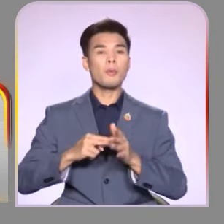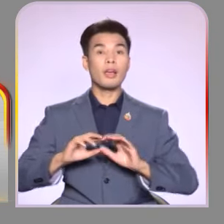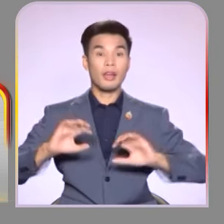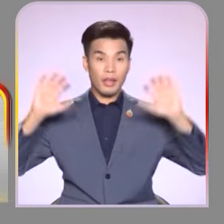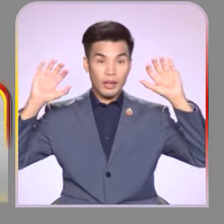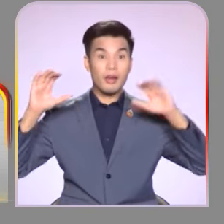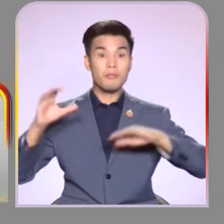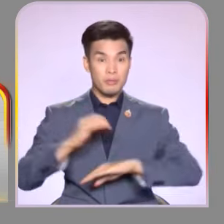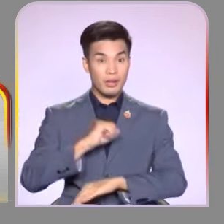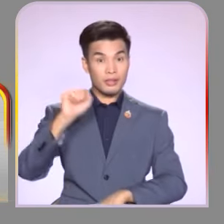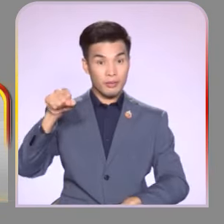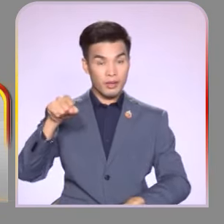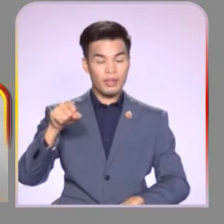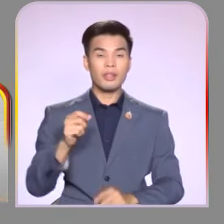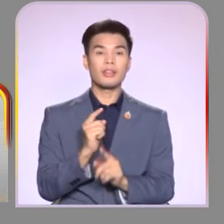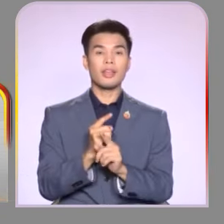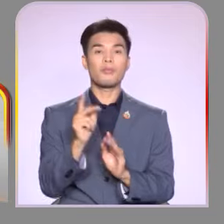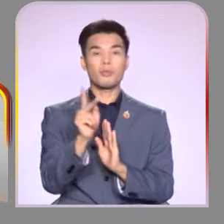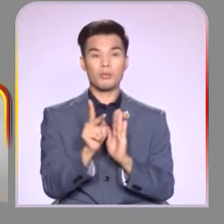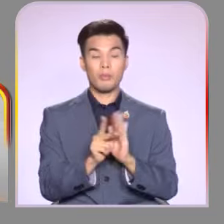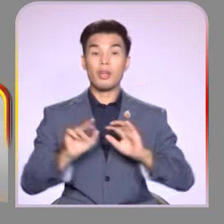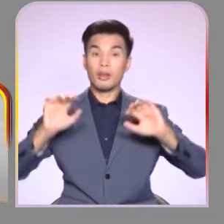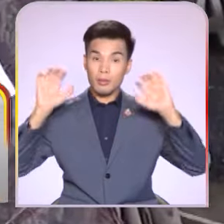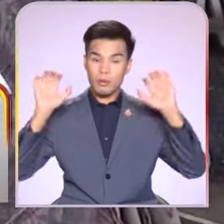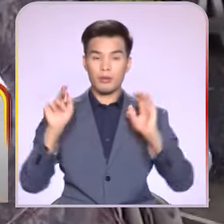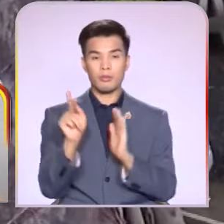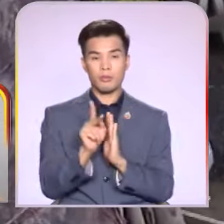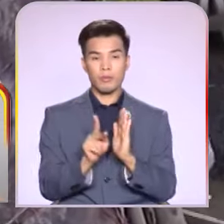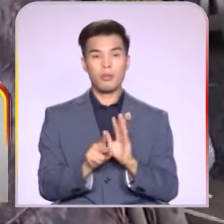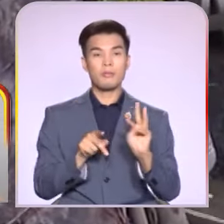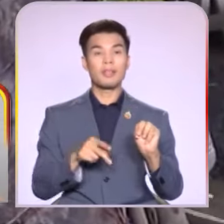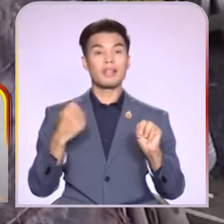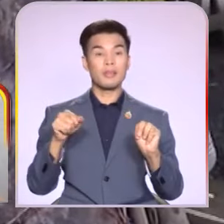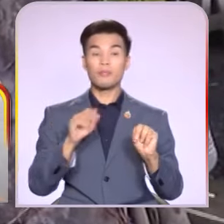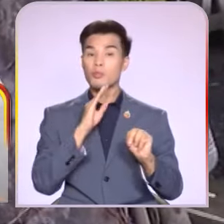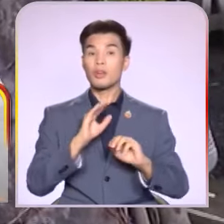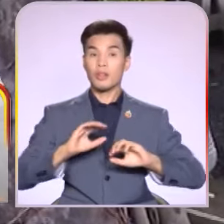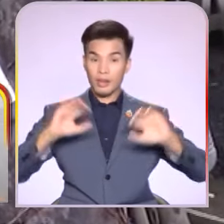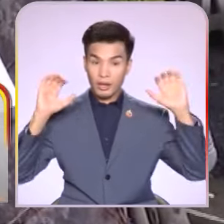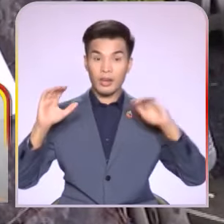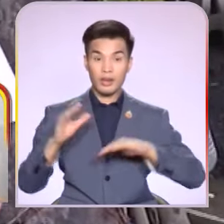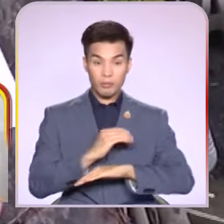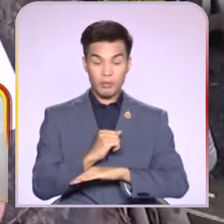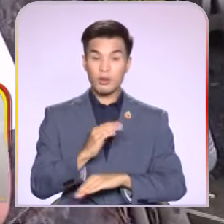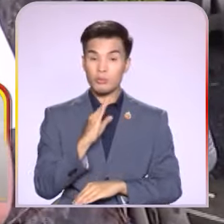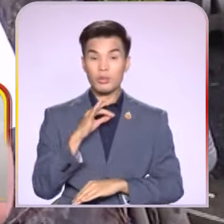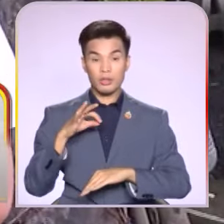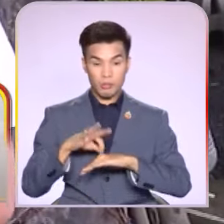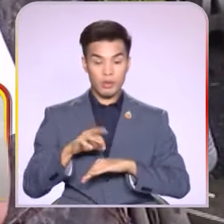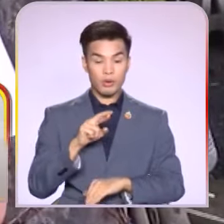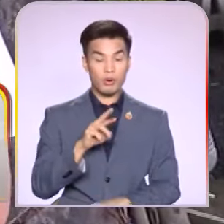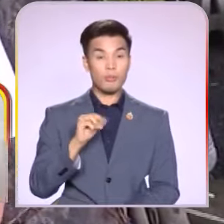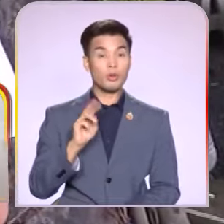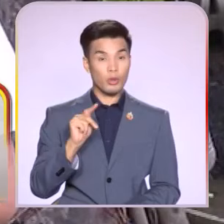การเมืองใช่มั้ยซึ่งตามพรบ.ระเบียบข้าราชการการเมืองมาตรา10นะฮะก็ระบุว่าข้าราชการการเมืองนอกจากตำแหน่งรัฐมนต